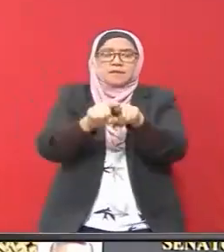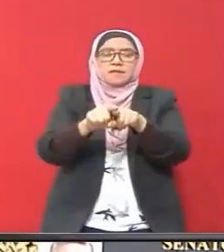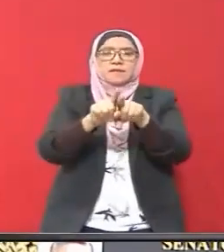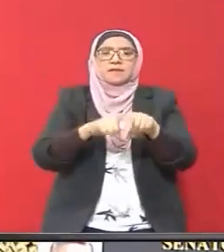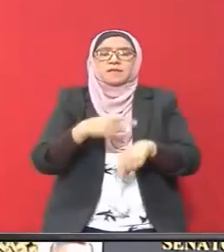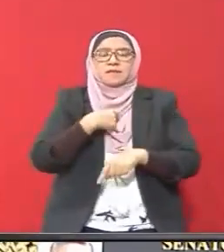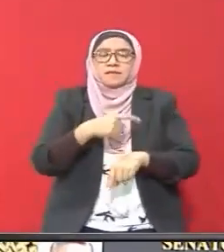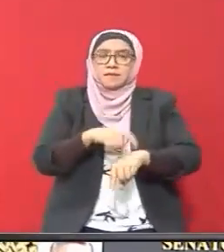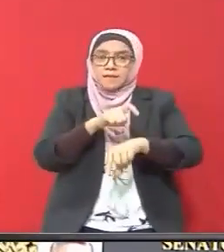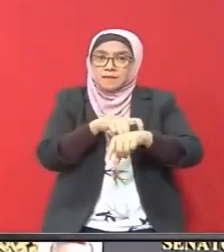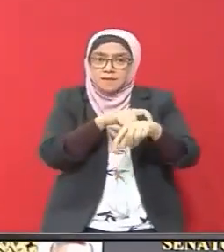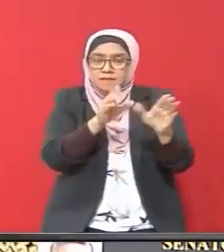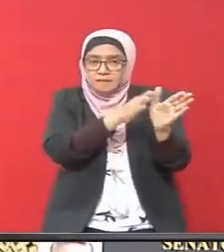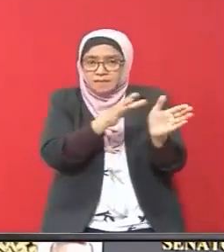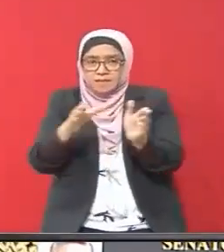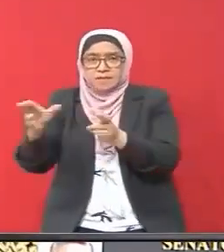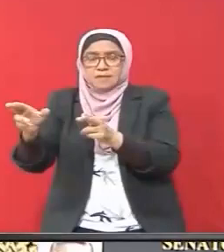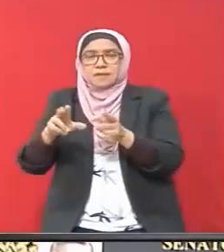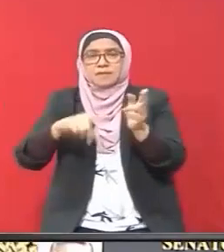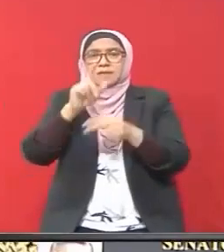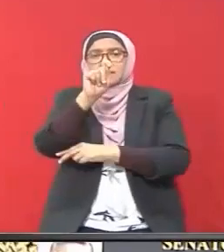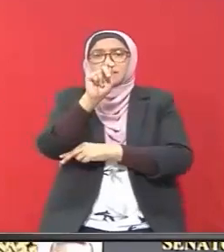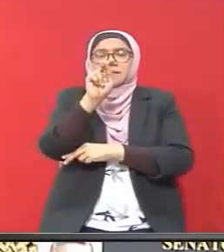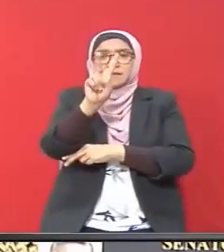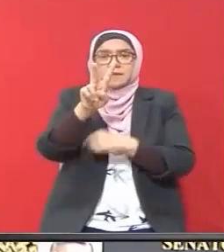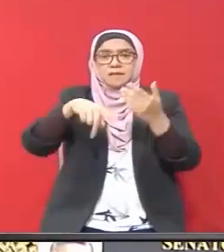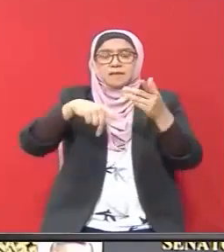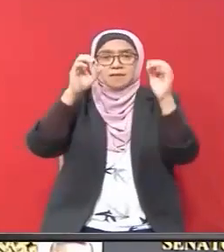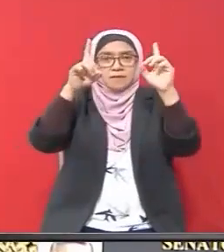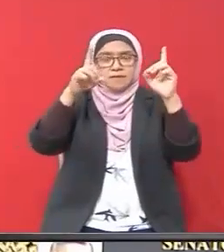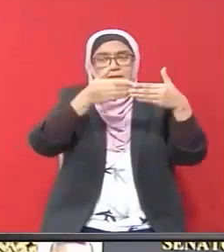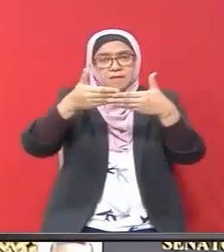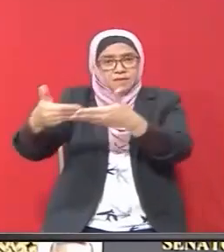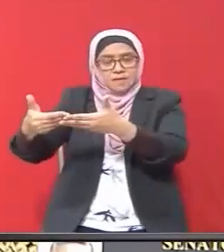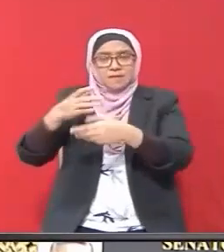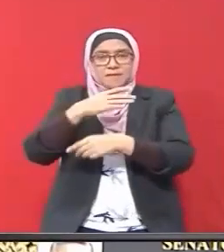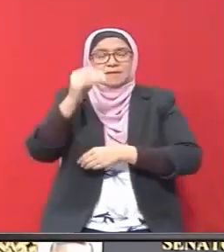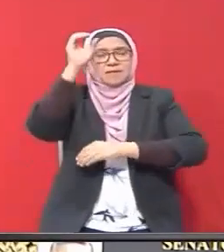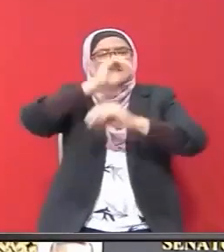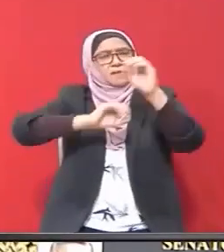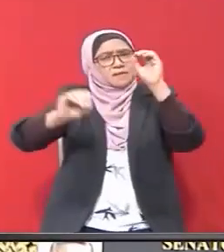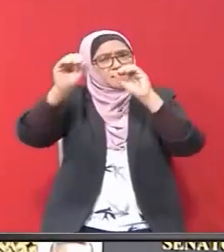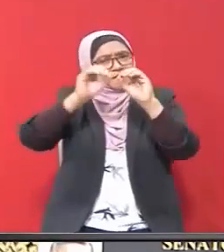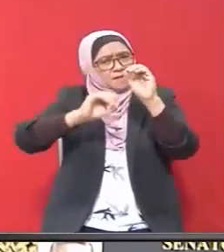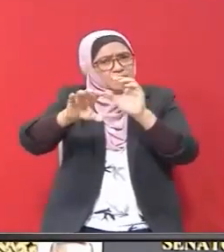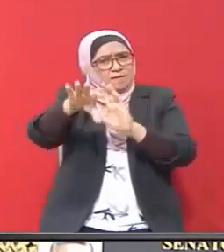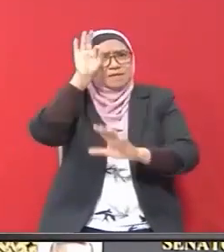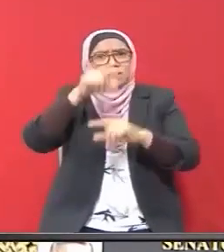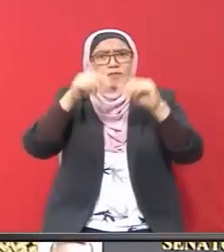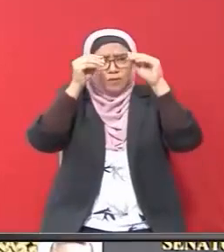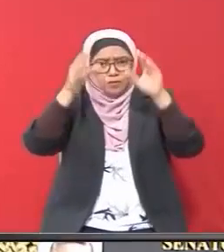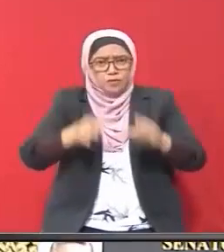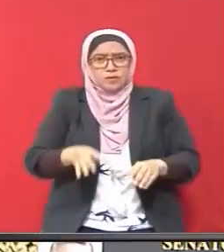selepas tamat pipi tinjauan juga mendapati bahwa 90 600 guru berpandangan